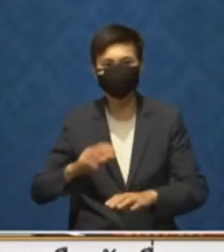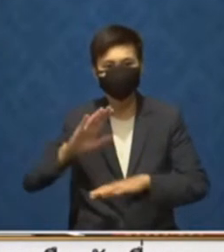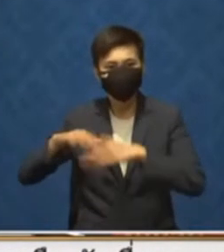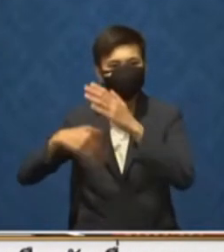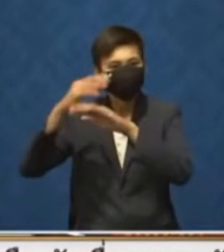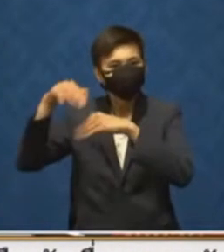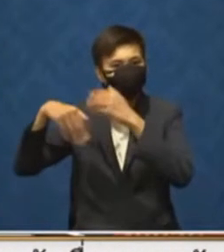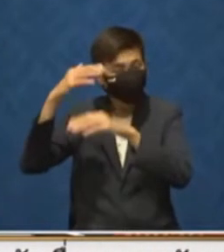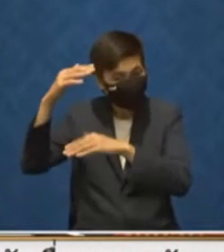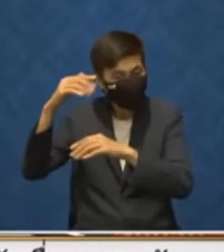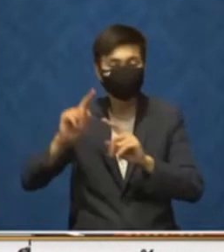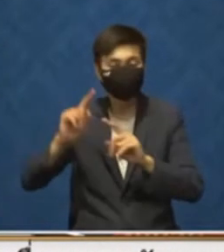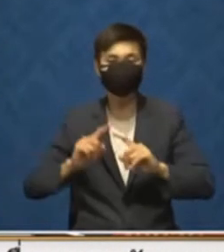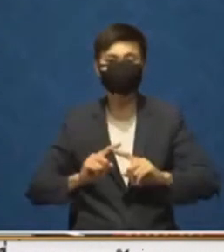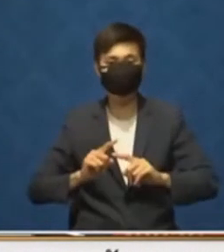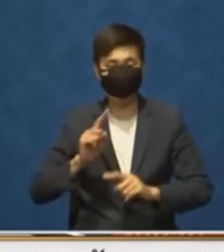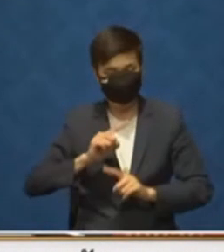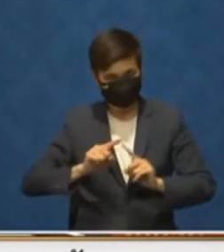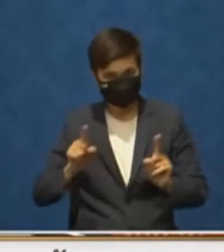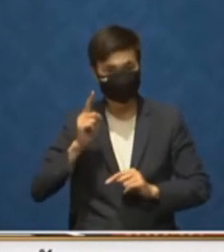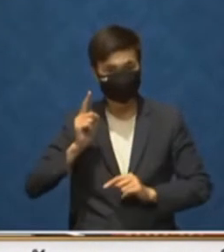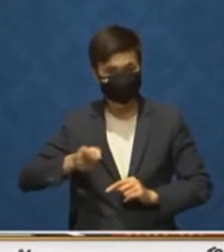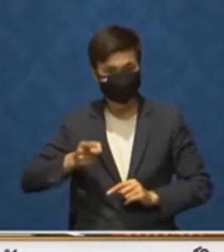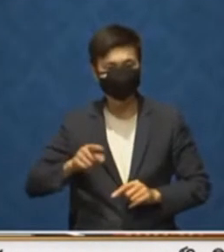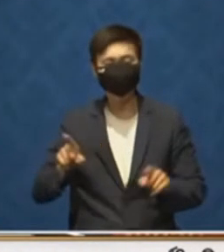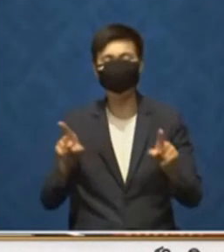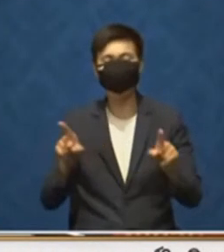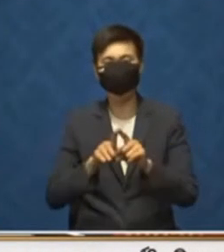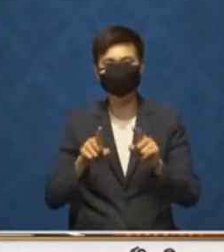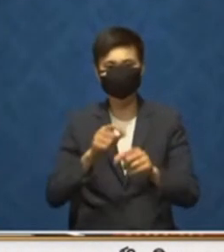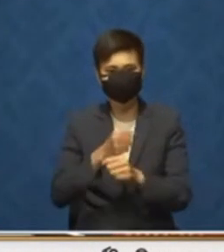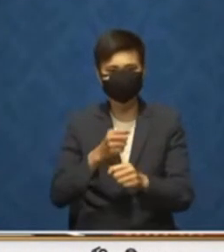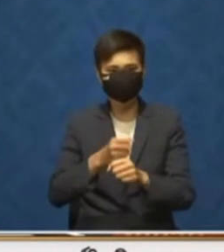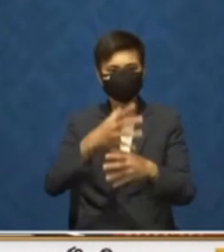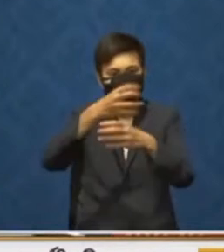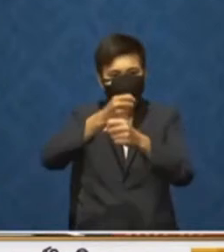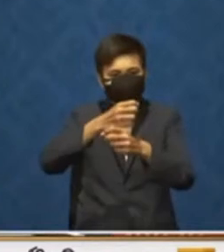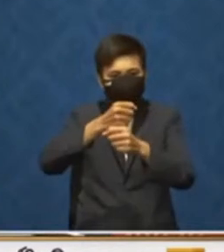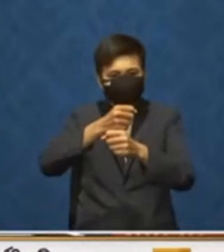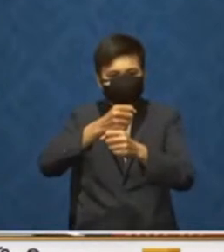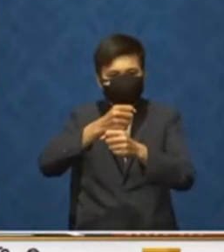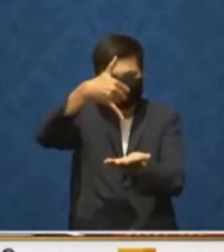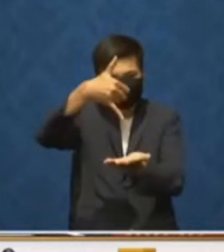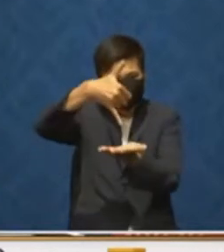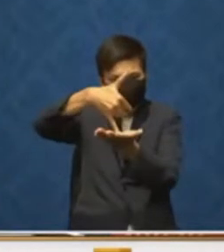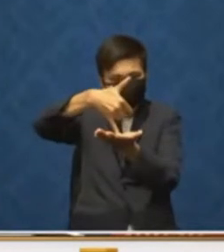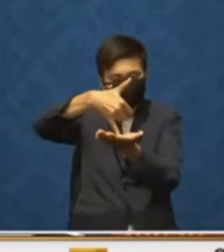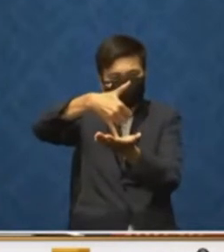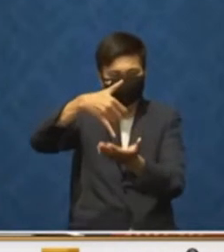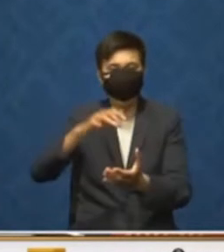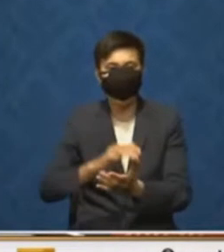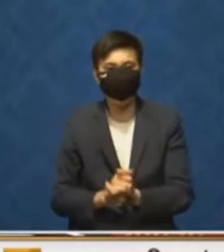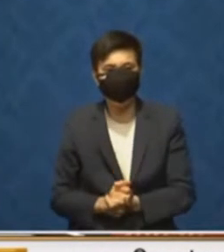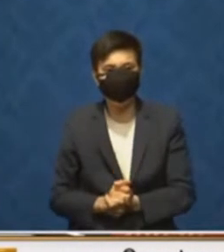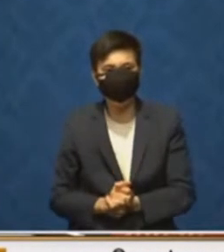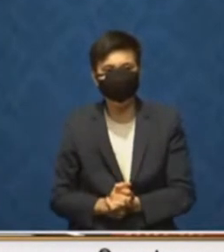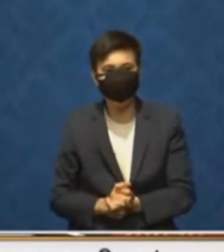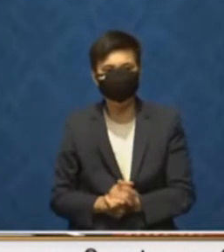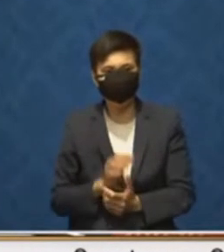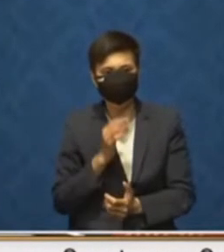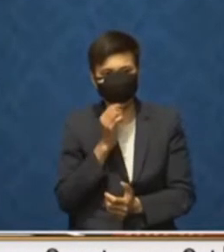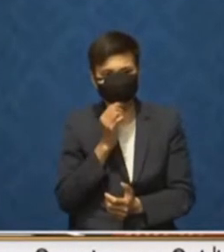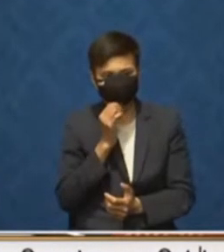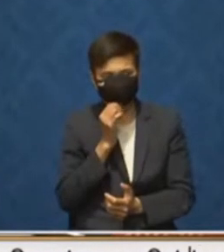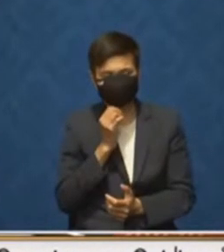จริงๆแล้วไม่ใช่เลยเพราะจริงๆแล้วมันก็คืออนุสาวรีย์แห่งความอัปยศอนุสาวรีย์แห่ง